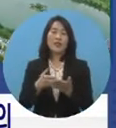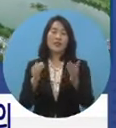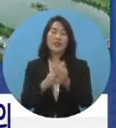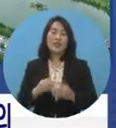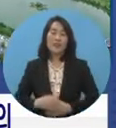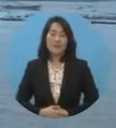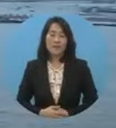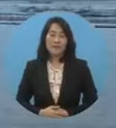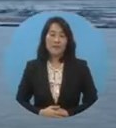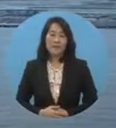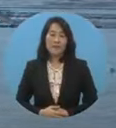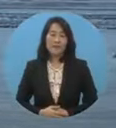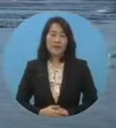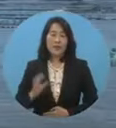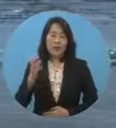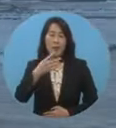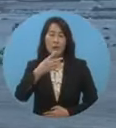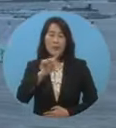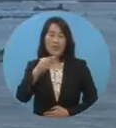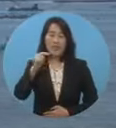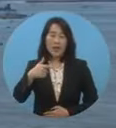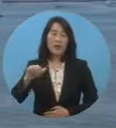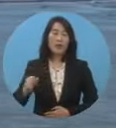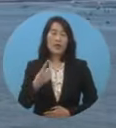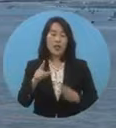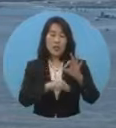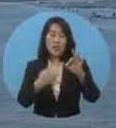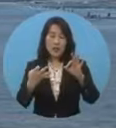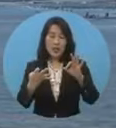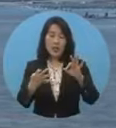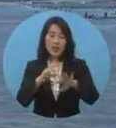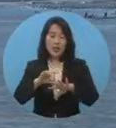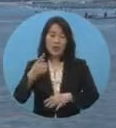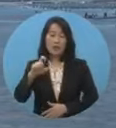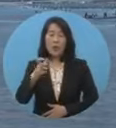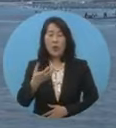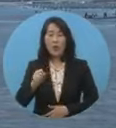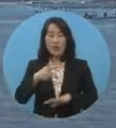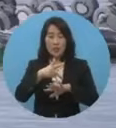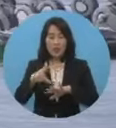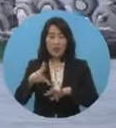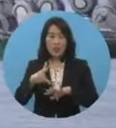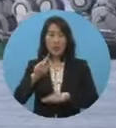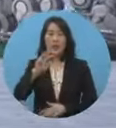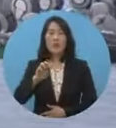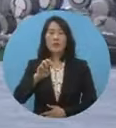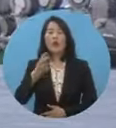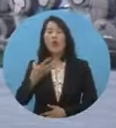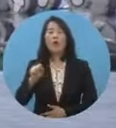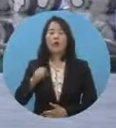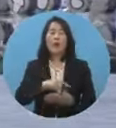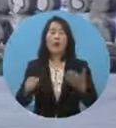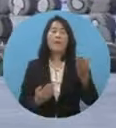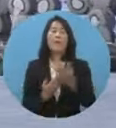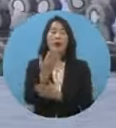씁니다 지난 태풍 미타 그로 14일 현재까지 해남군 은 65억원 친 2군의 10년은 30억 원의